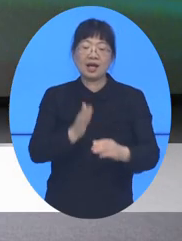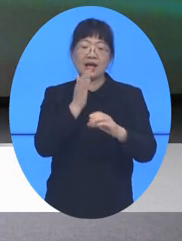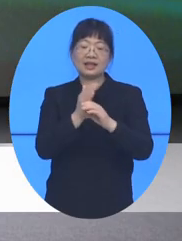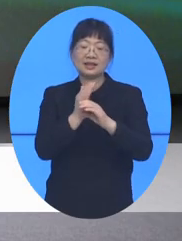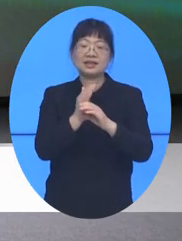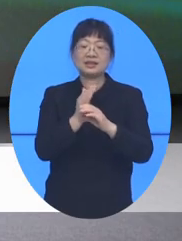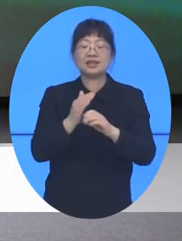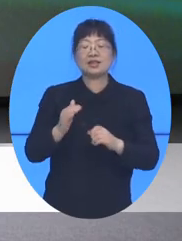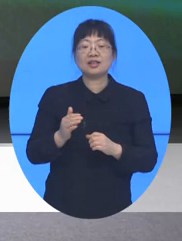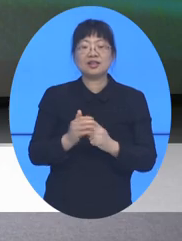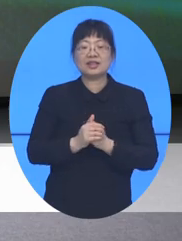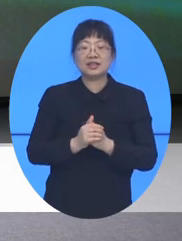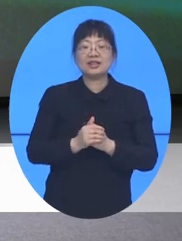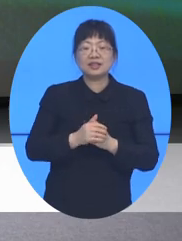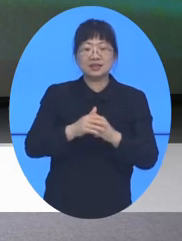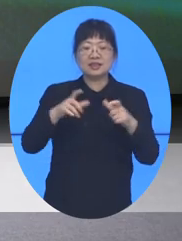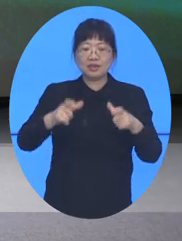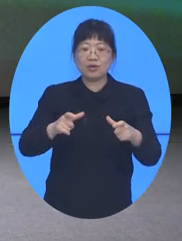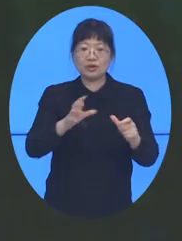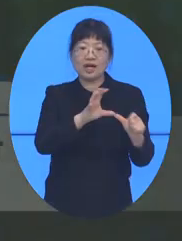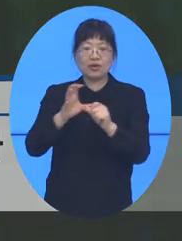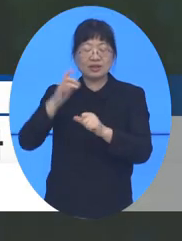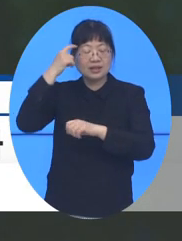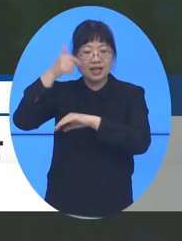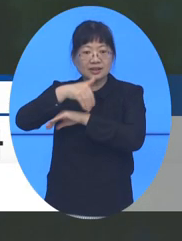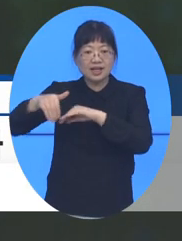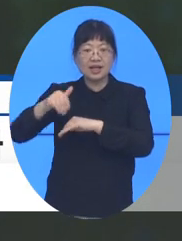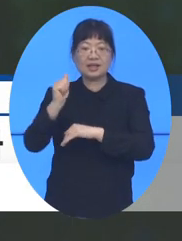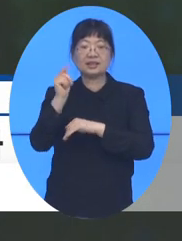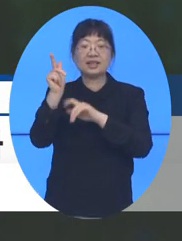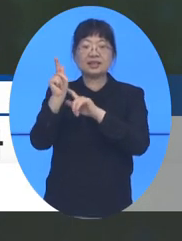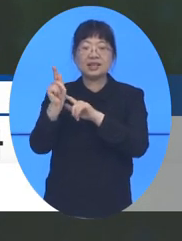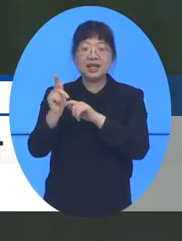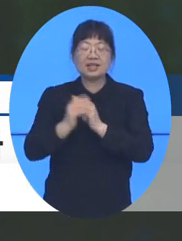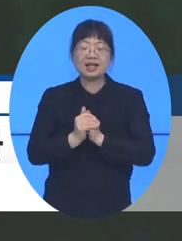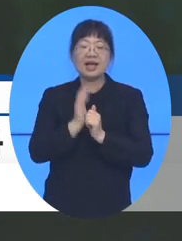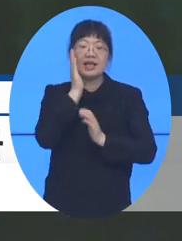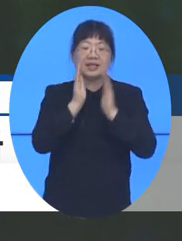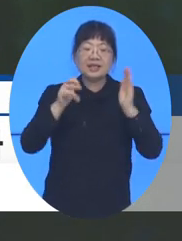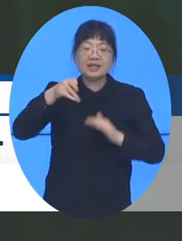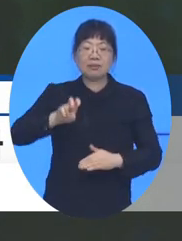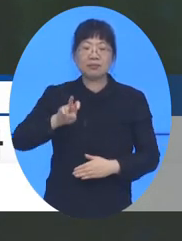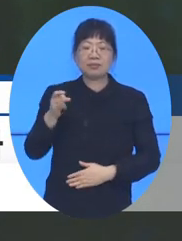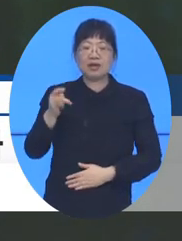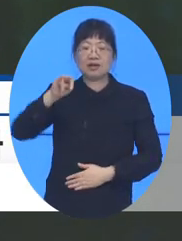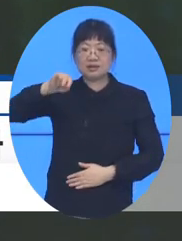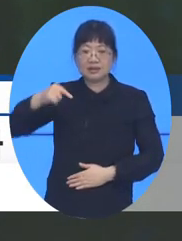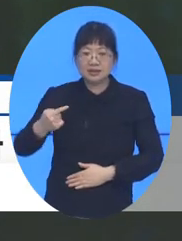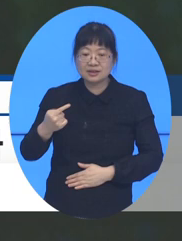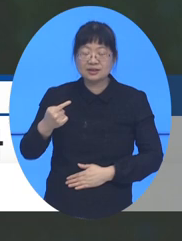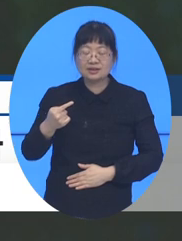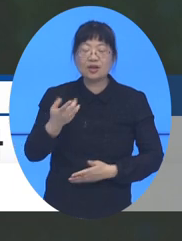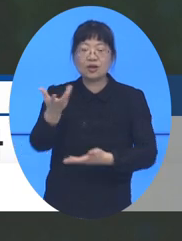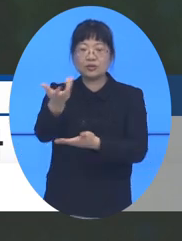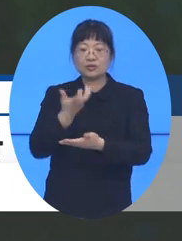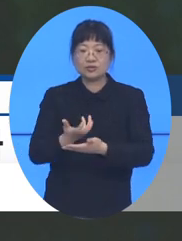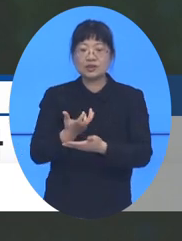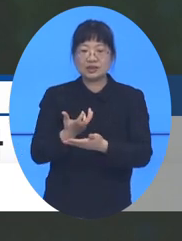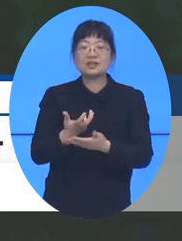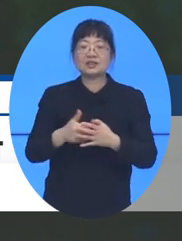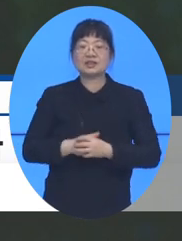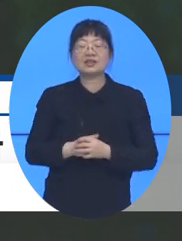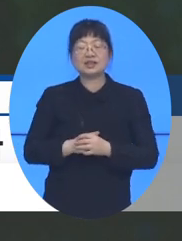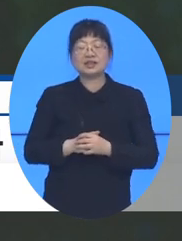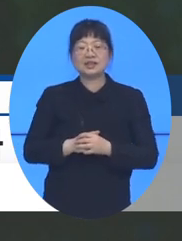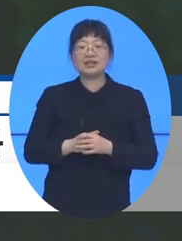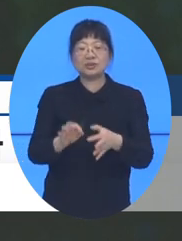핵심 거점 공간으로 활용하겠다는 구상입니다. SK 그린 테크노 캠퍼스의 그 유치를 기화로 해서